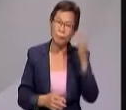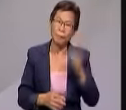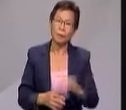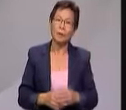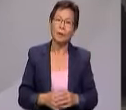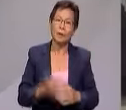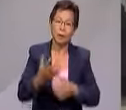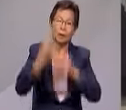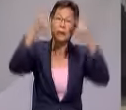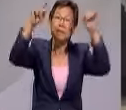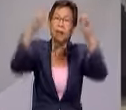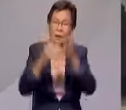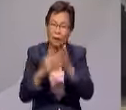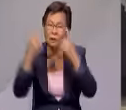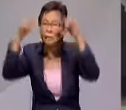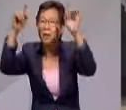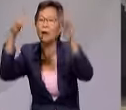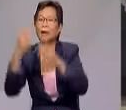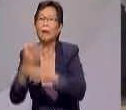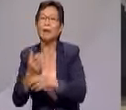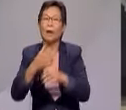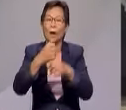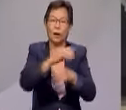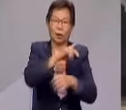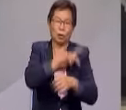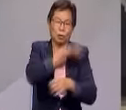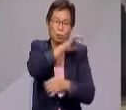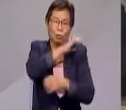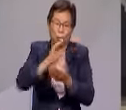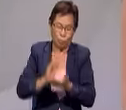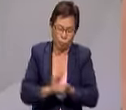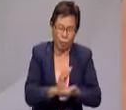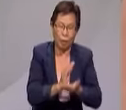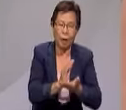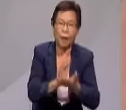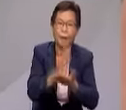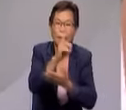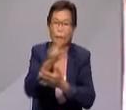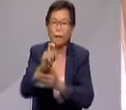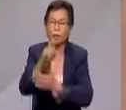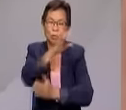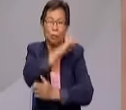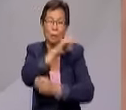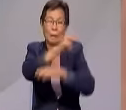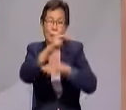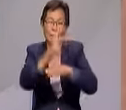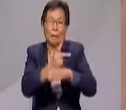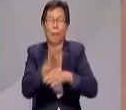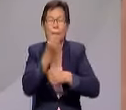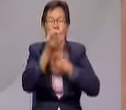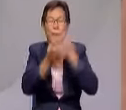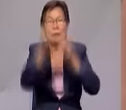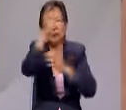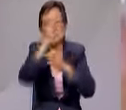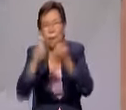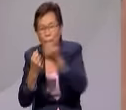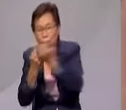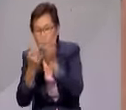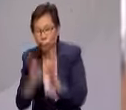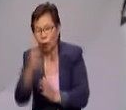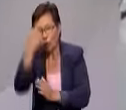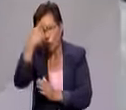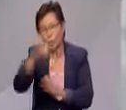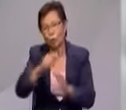Rentetan kejayaan demi kejayaan yang dicita Ketua Jurulatih Pelayaran Negeri Terengganu yang juga bekas jurulatih kebangsaan ini turut menzahirkan untuk mencari penaja bagi